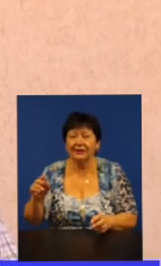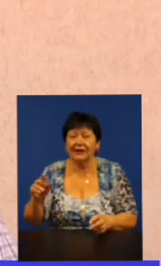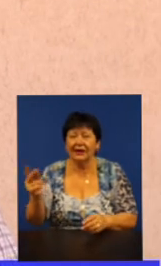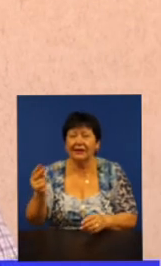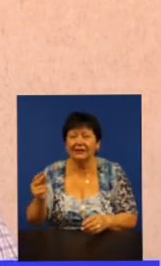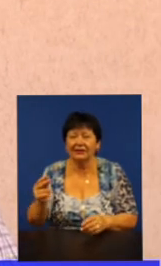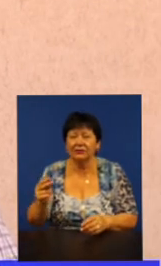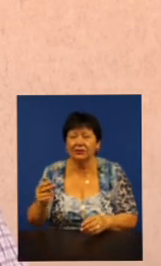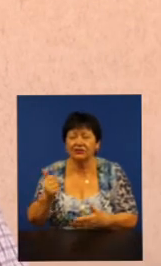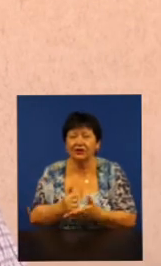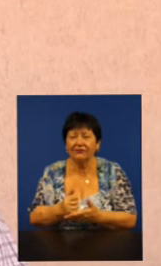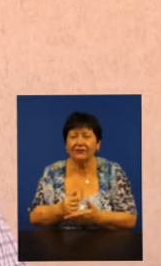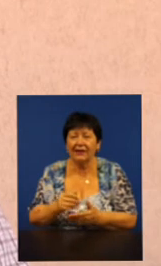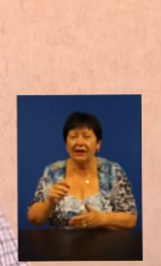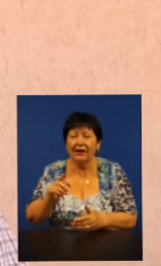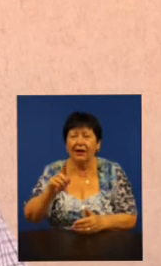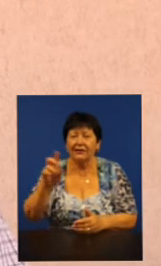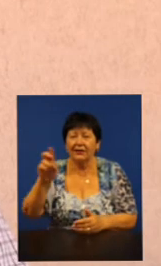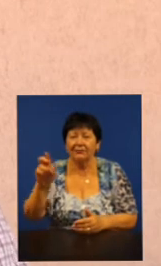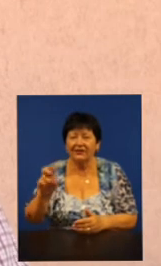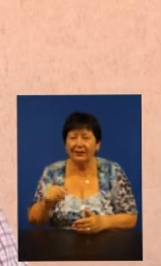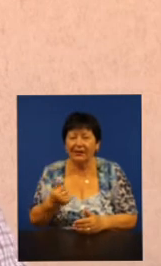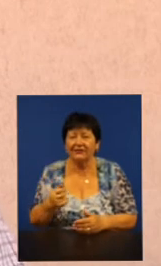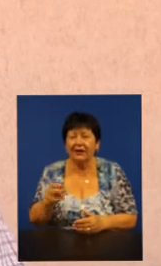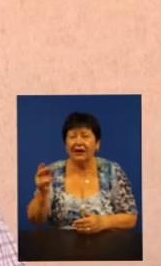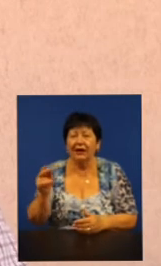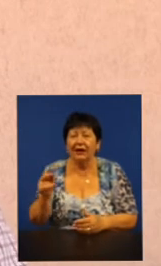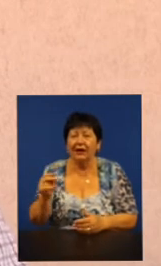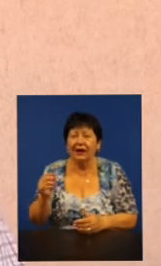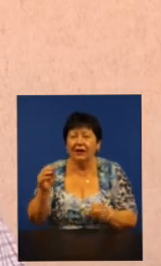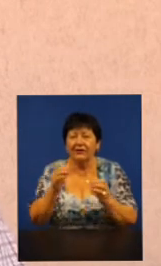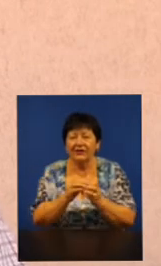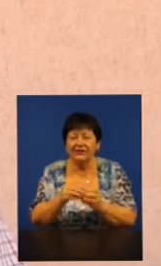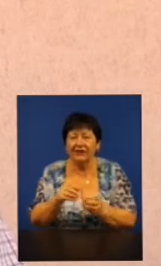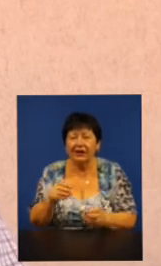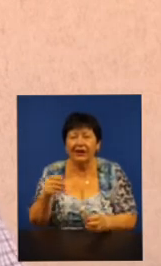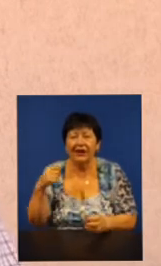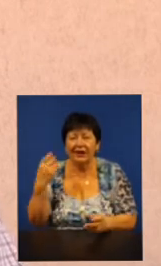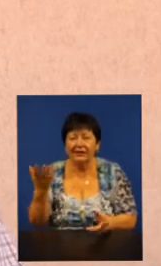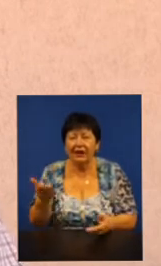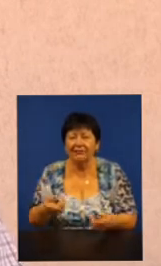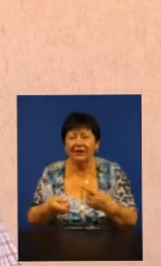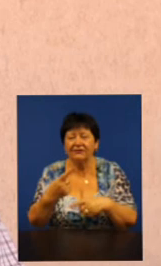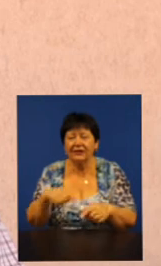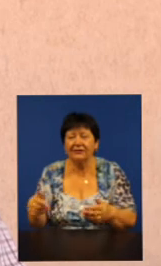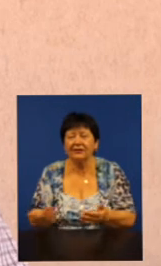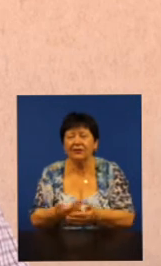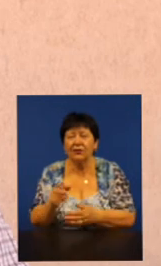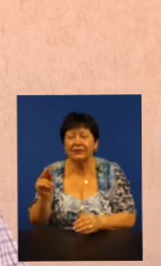ziarul Gloria din Basarabeasca. Am lucrat și acolo vreo 10 ani. Apoi am revenit la